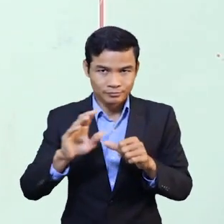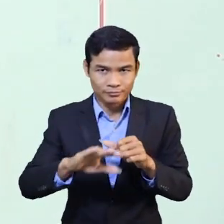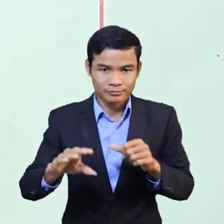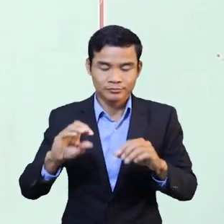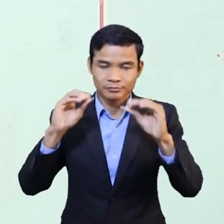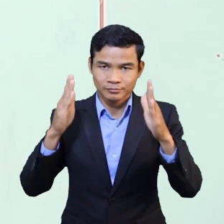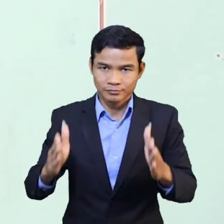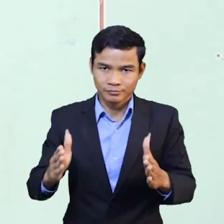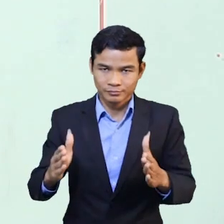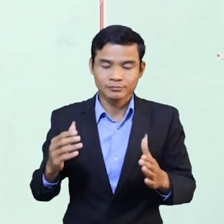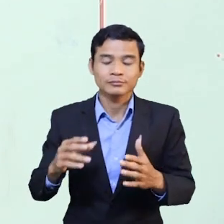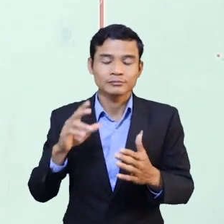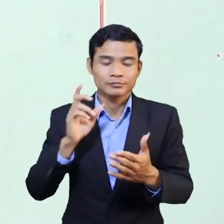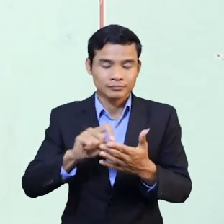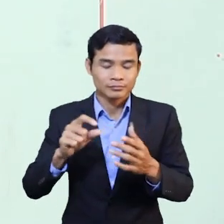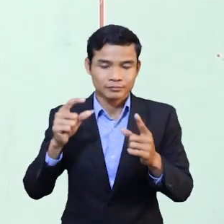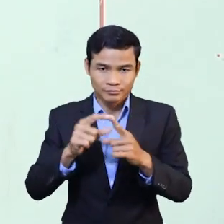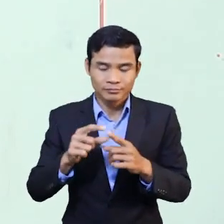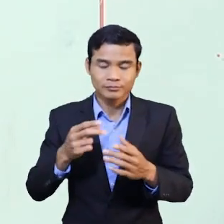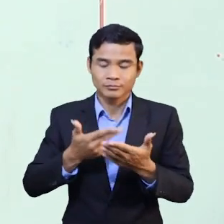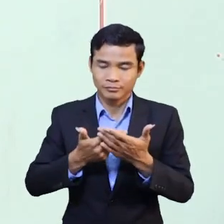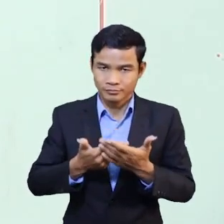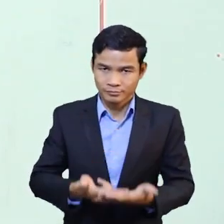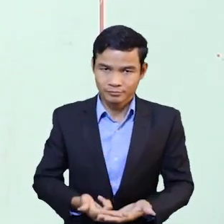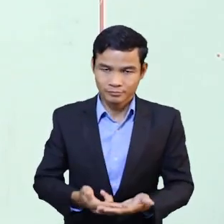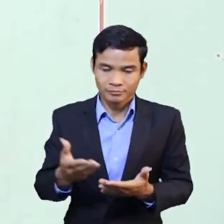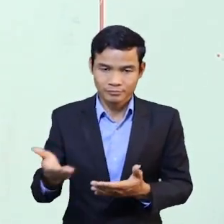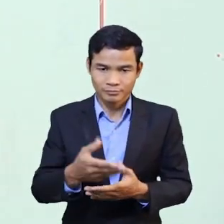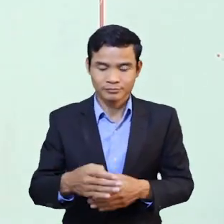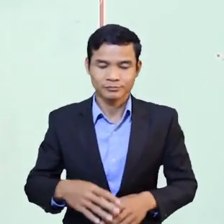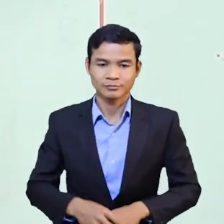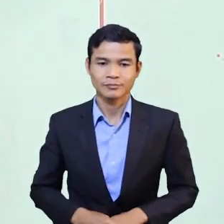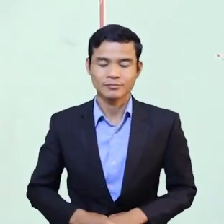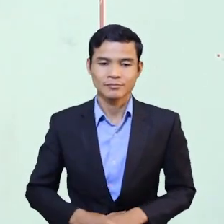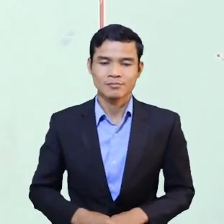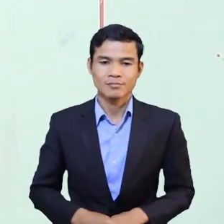bị tôm ngon chà là con mời tặng ở khnía